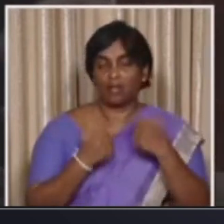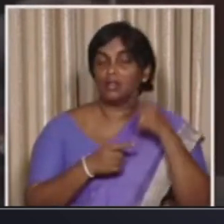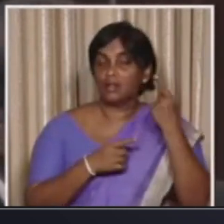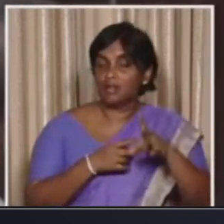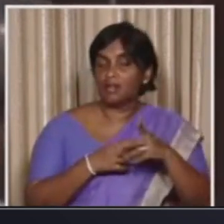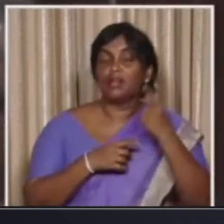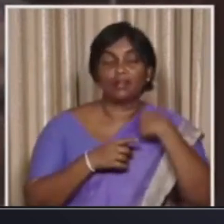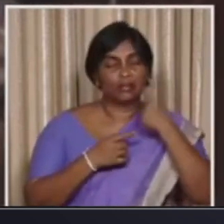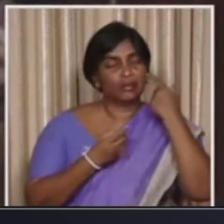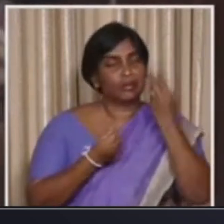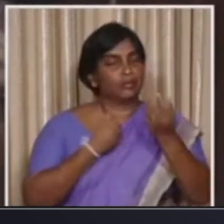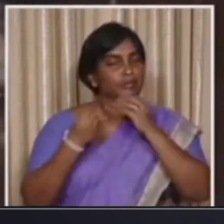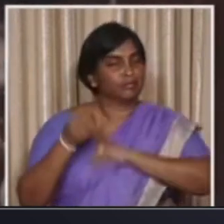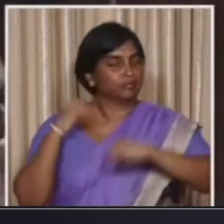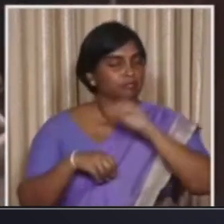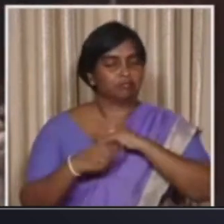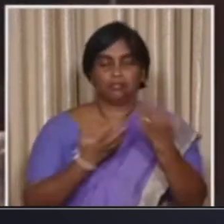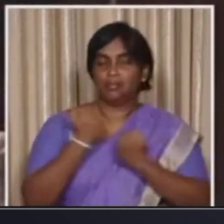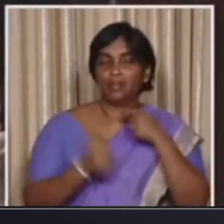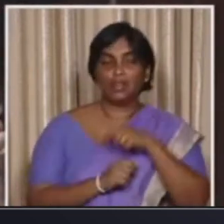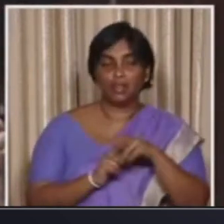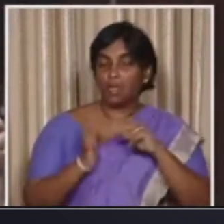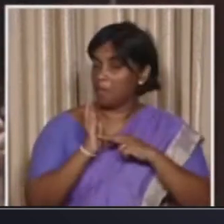නිසා නොසෑහෙන්න වියදම් කරනවා.